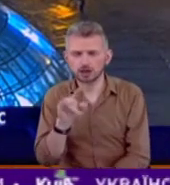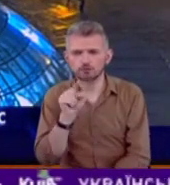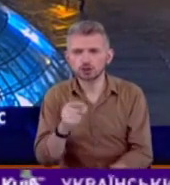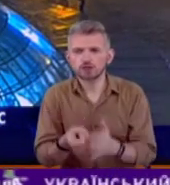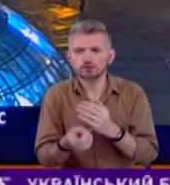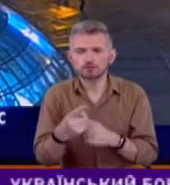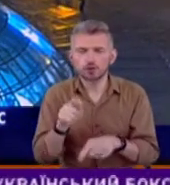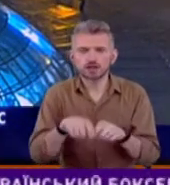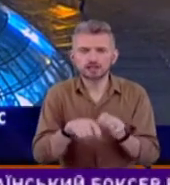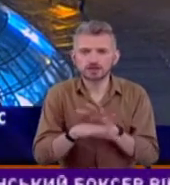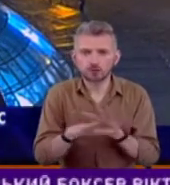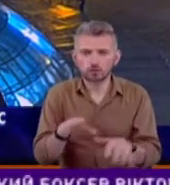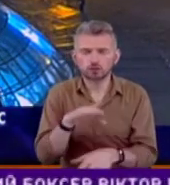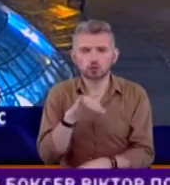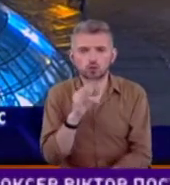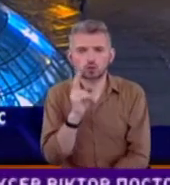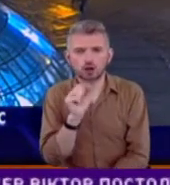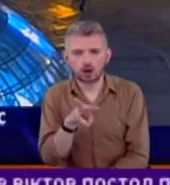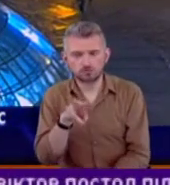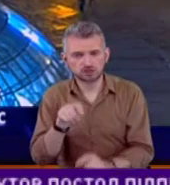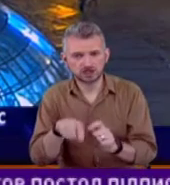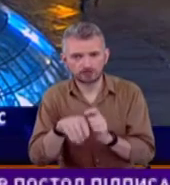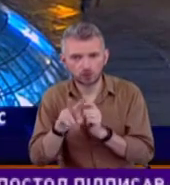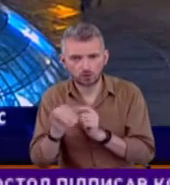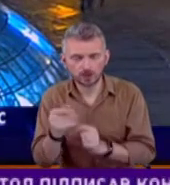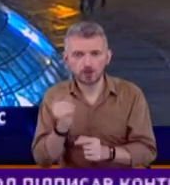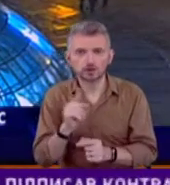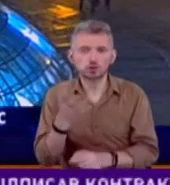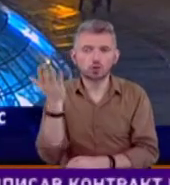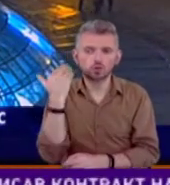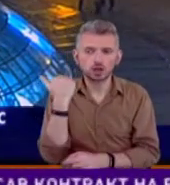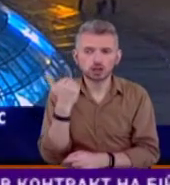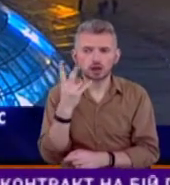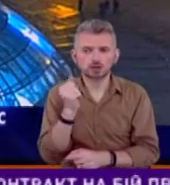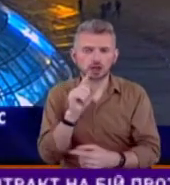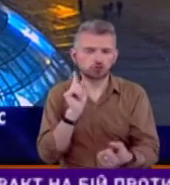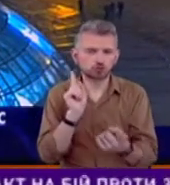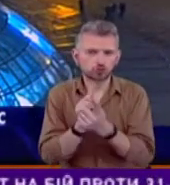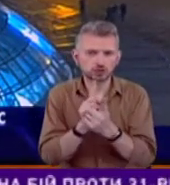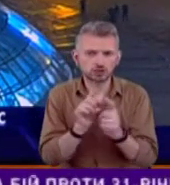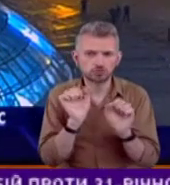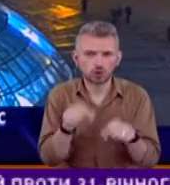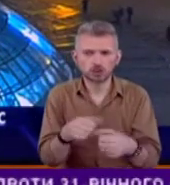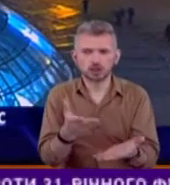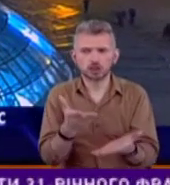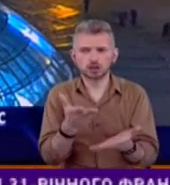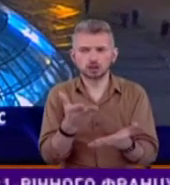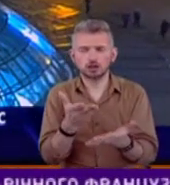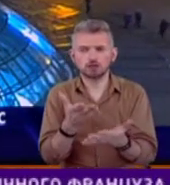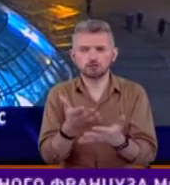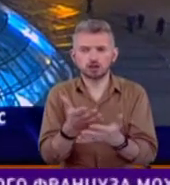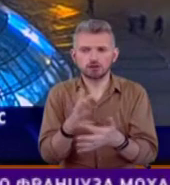виявляються не сертифіковані. Ну, труками, попросив, да. Труками сертифіковані, а ті, що колись вони на зустріч могли в